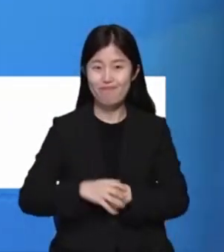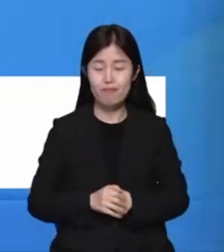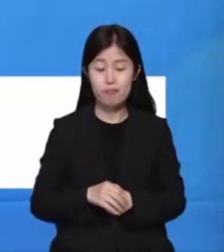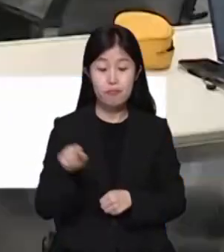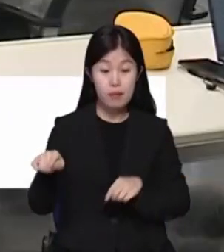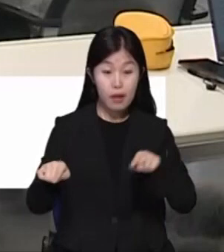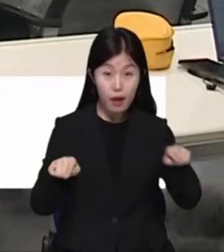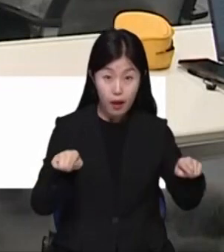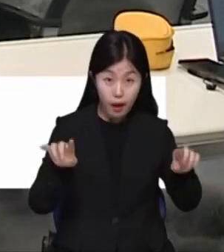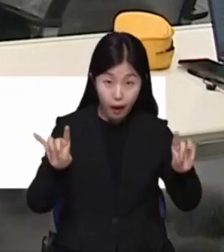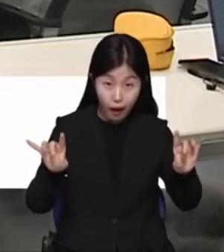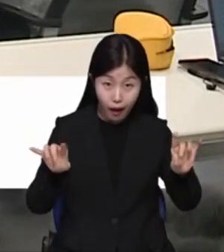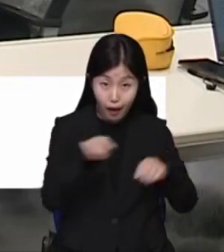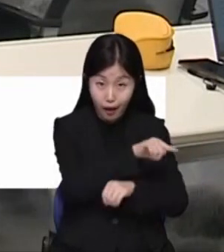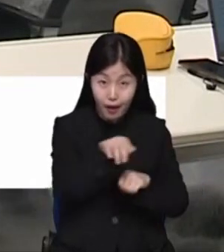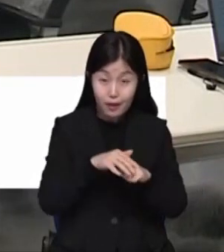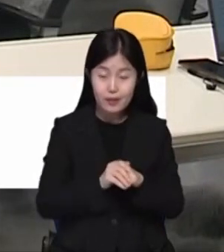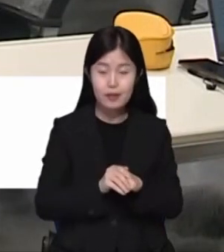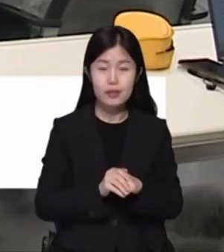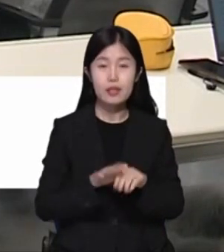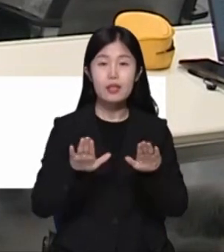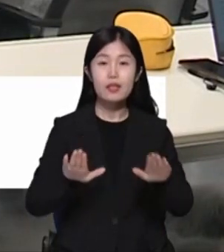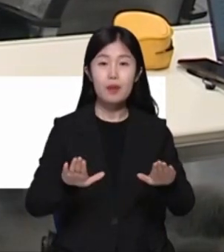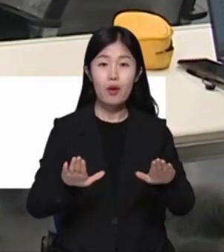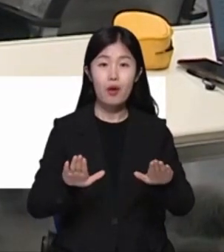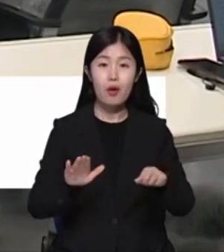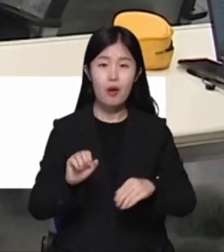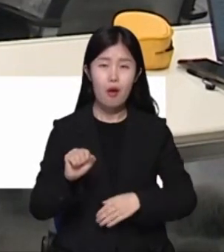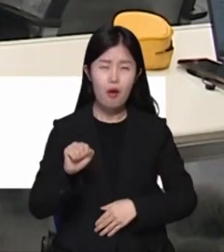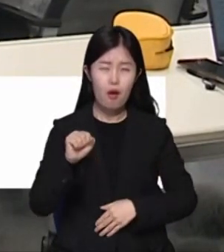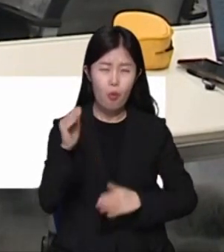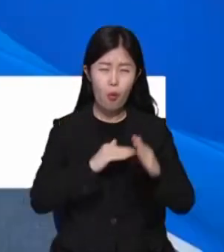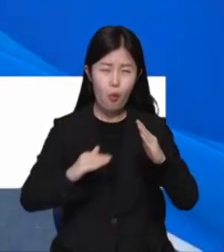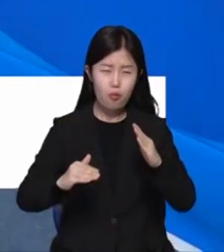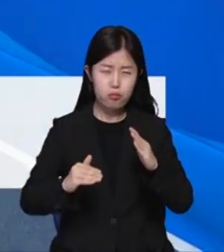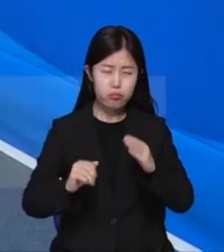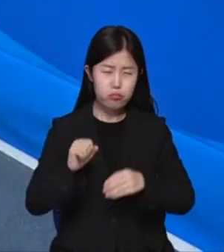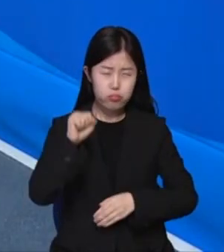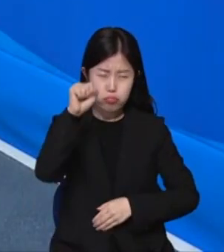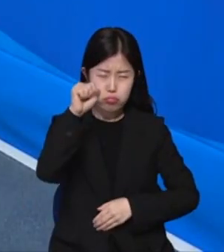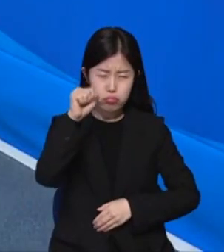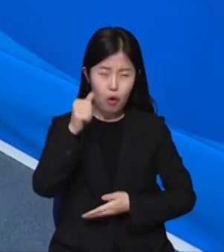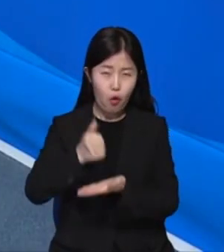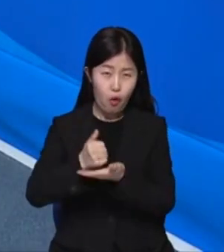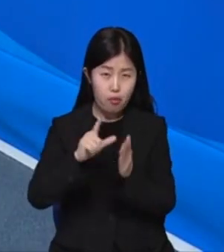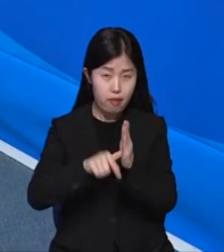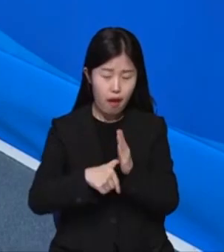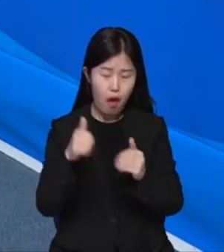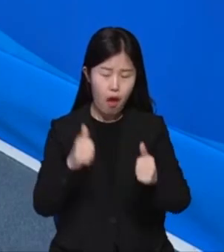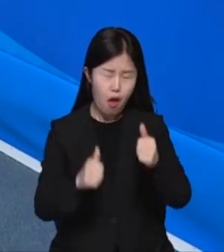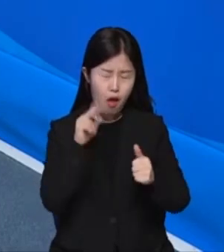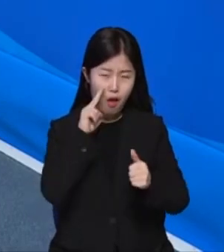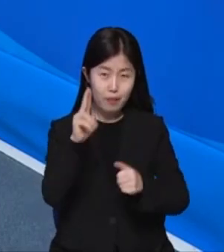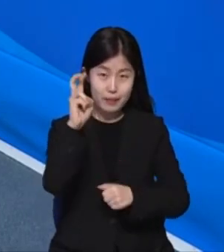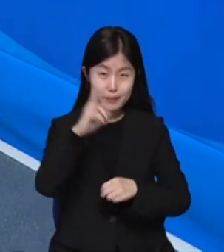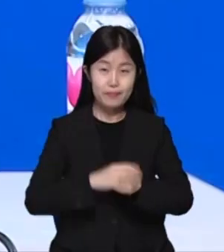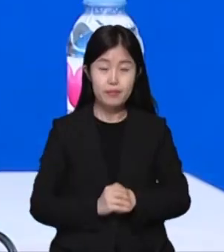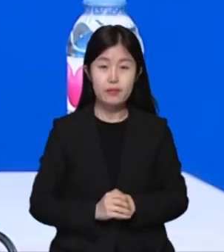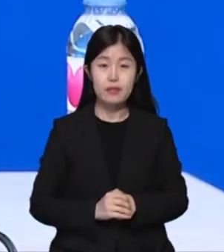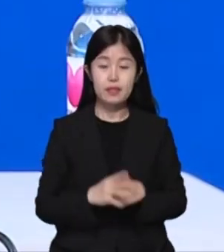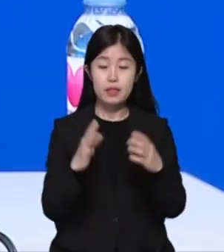두 곳 모두 이번 민주당 전남 공천에서 경쟁이 가장 치열한 곳으로 분류됩니다 김원희